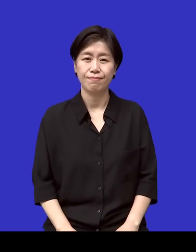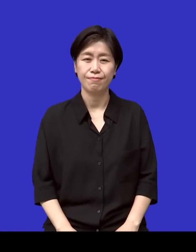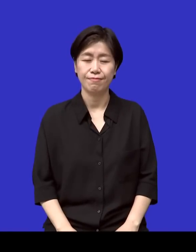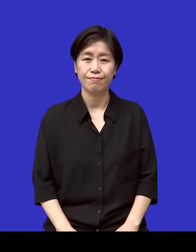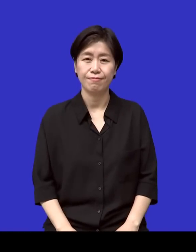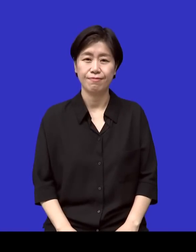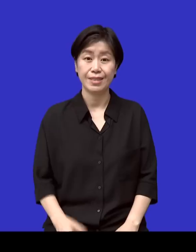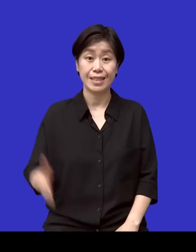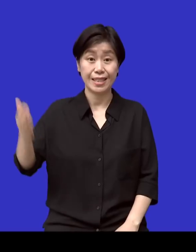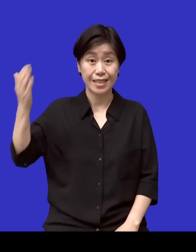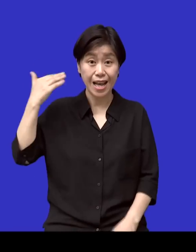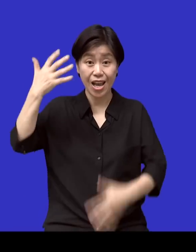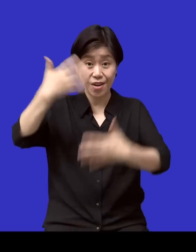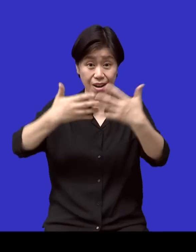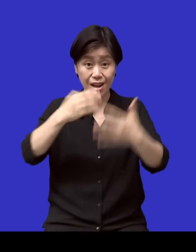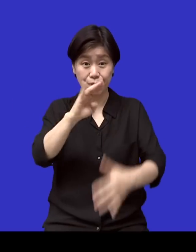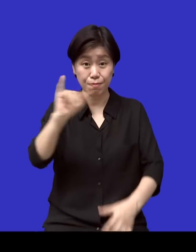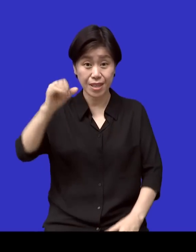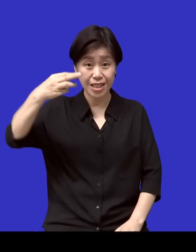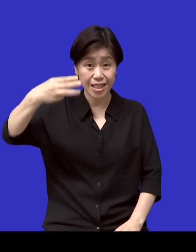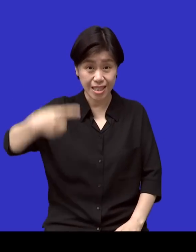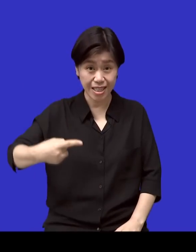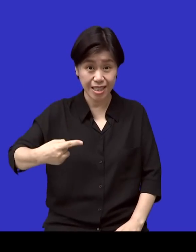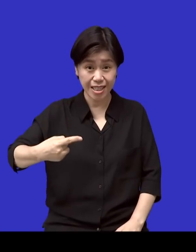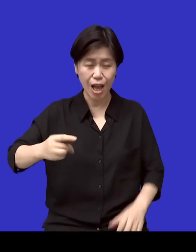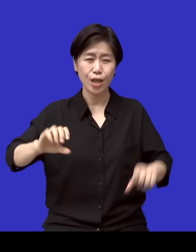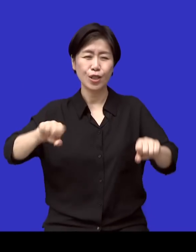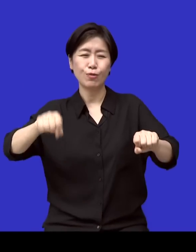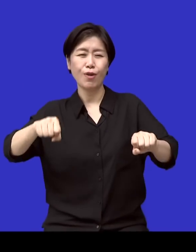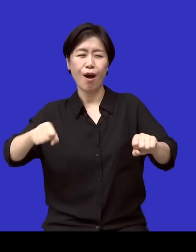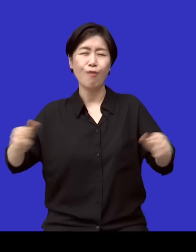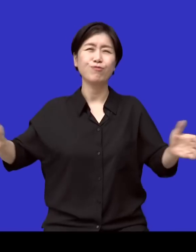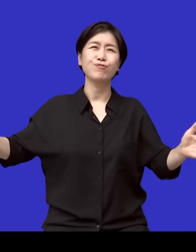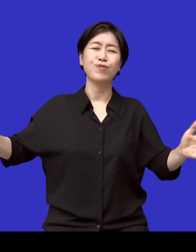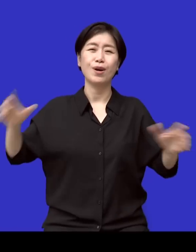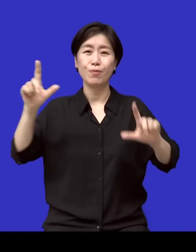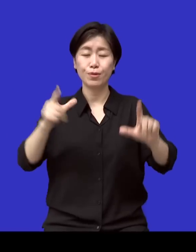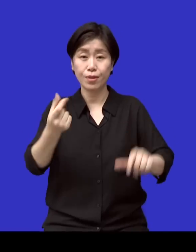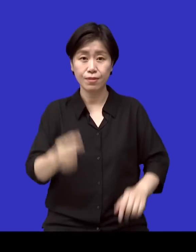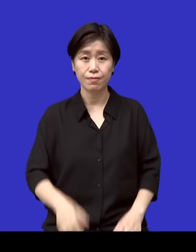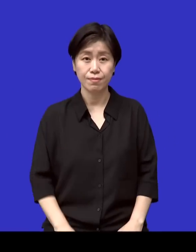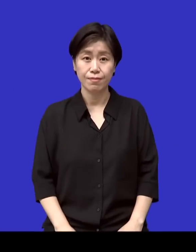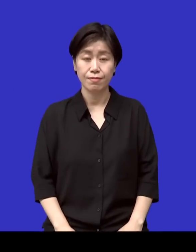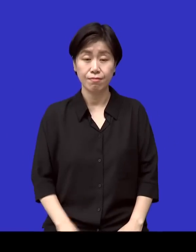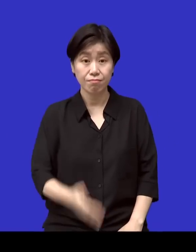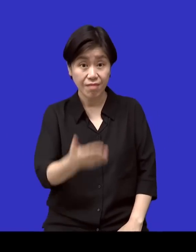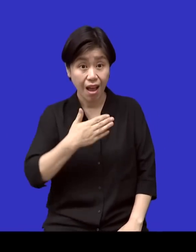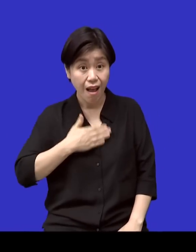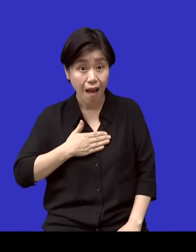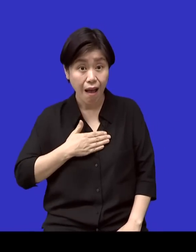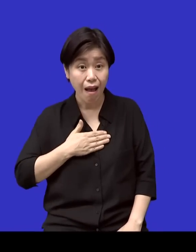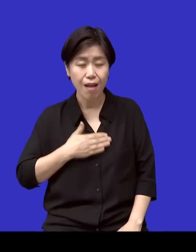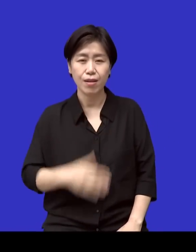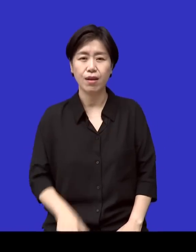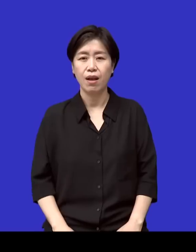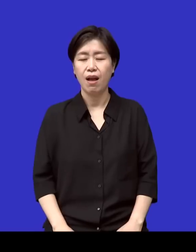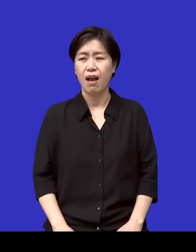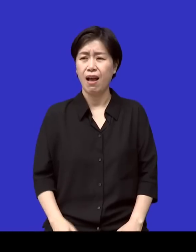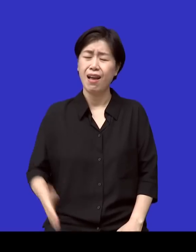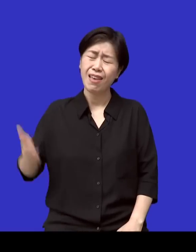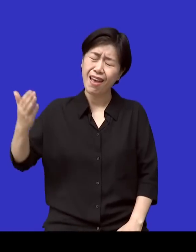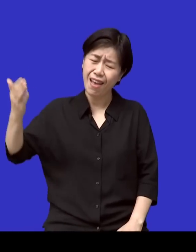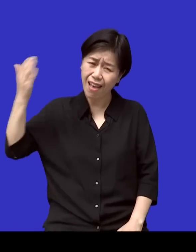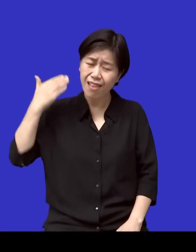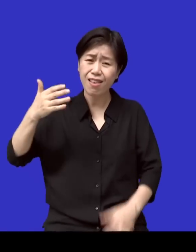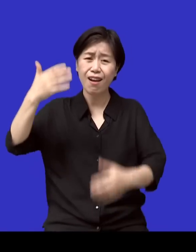약간 옛날 비트의 정우성 같다라는 느낌. 아, 옛날 이게? 사람인가요? 어떻게 어떻게 알아요? 짤 봤어요. 비트가 언제 쪽 비트예요?